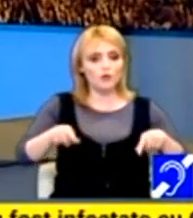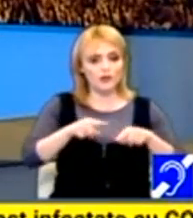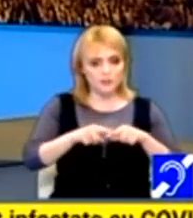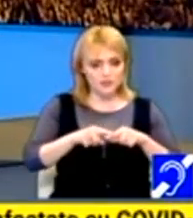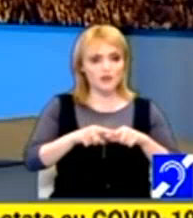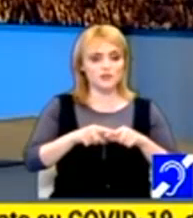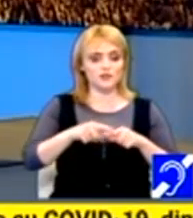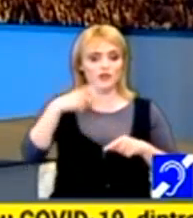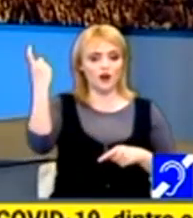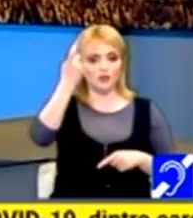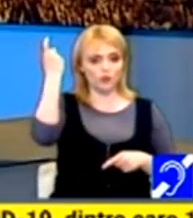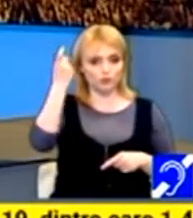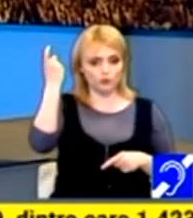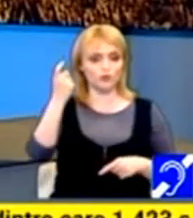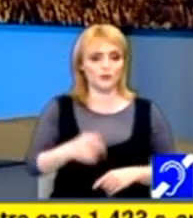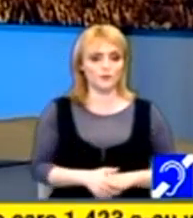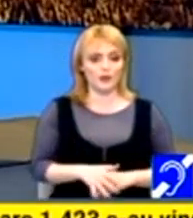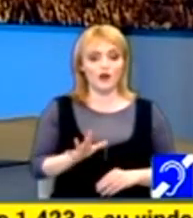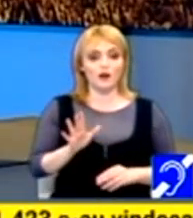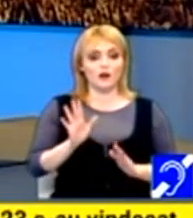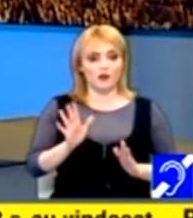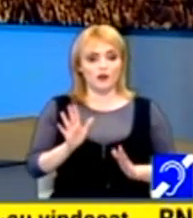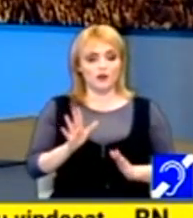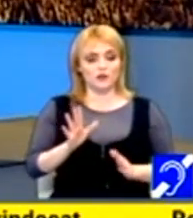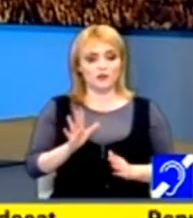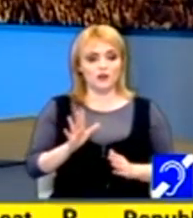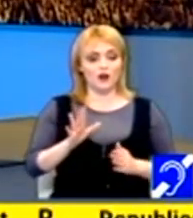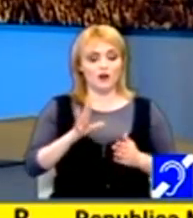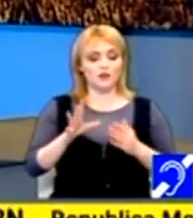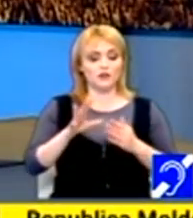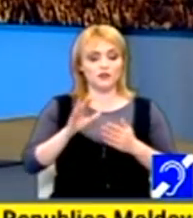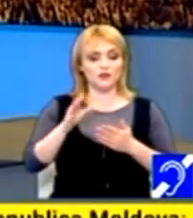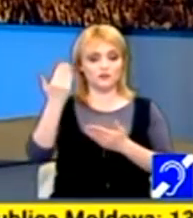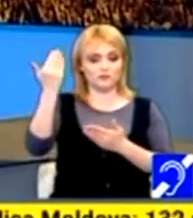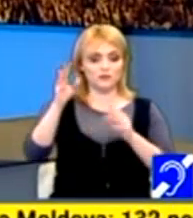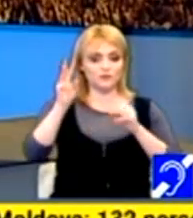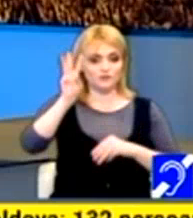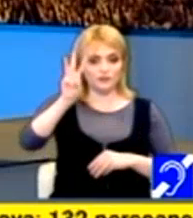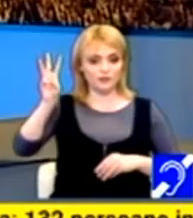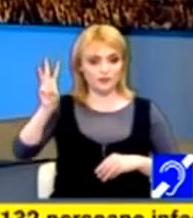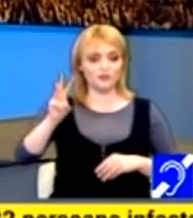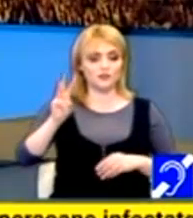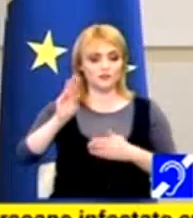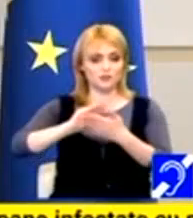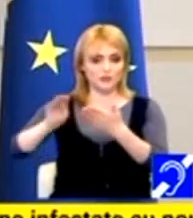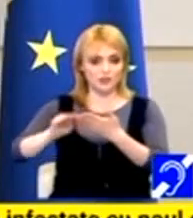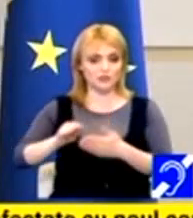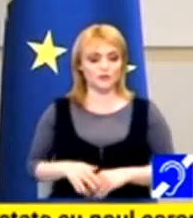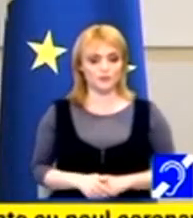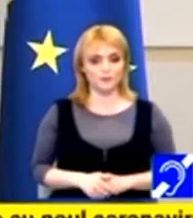Alimentație și Agricultură a Națiunilor Unite, se spune într-un comunicat apărut pe pagina Ministerului Agriculturii de la Chișinău.